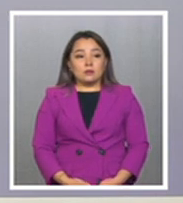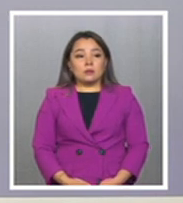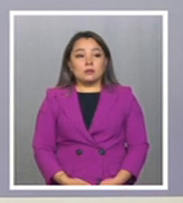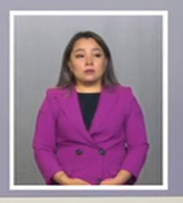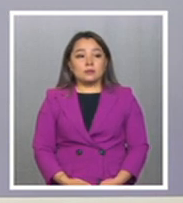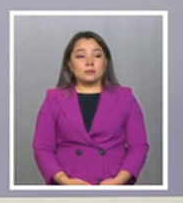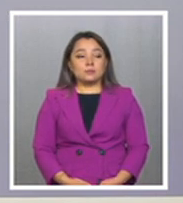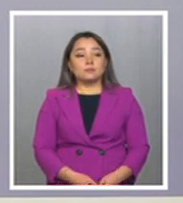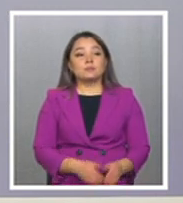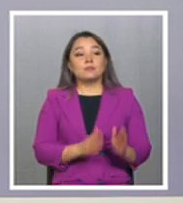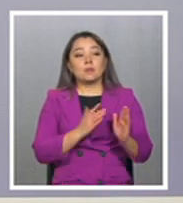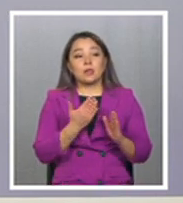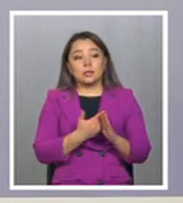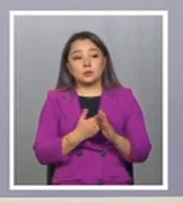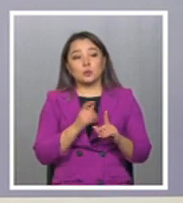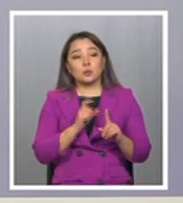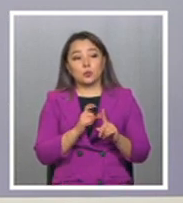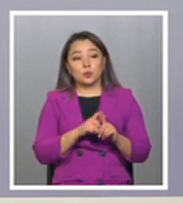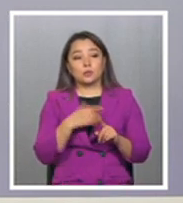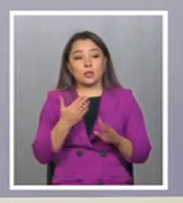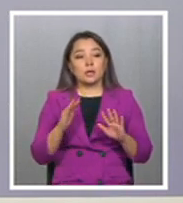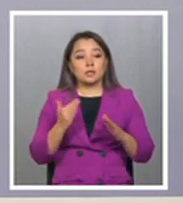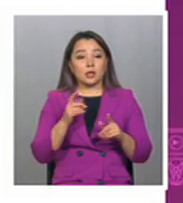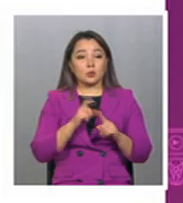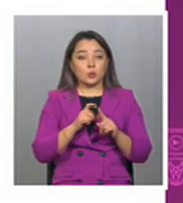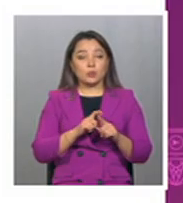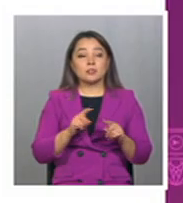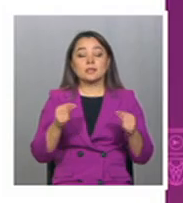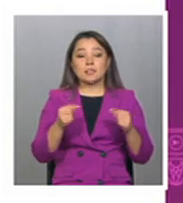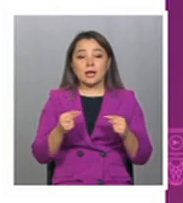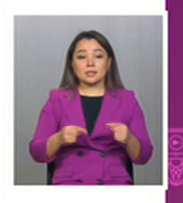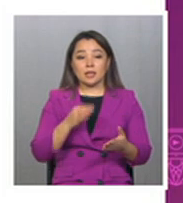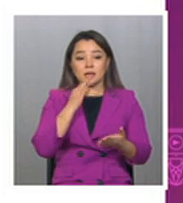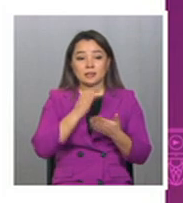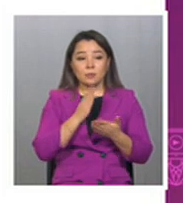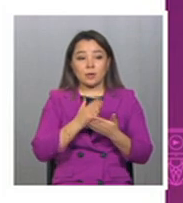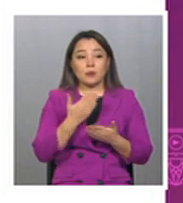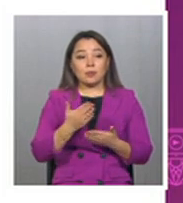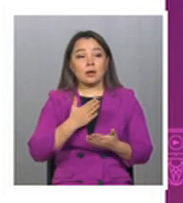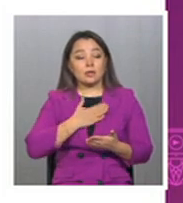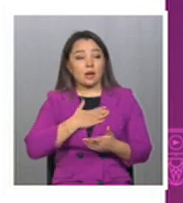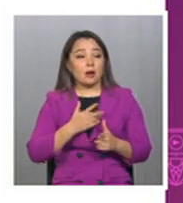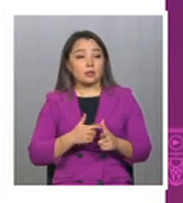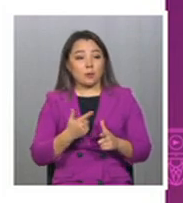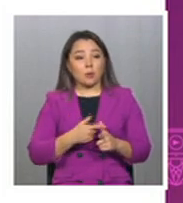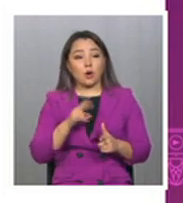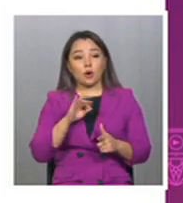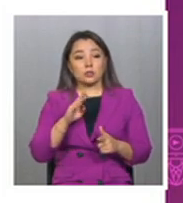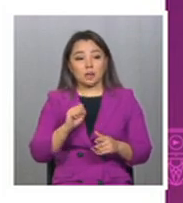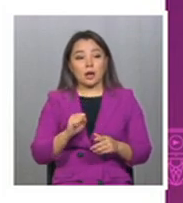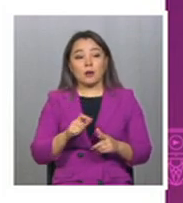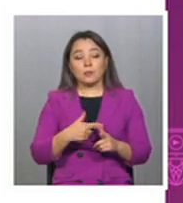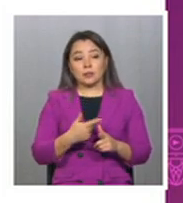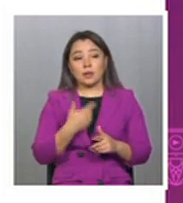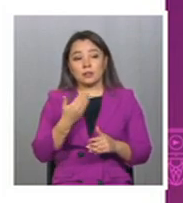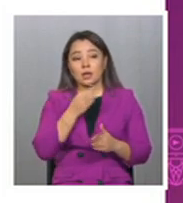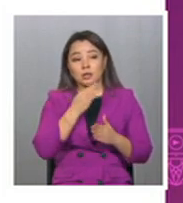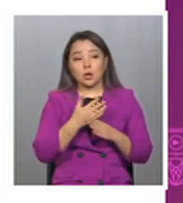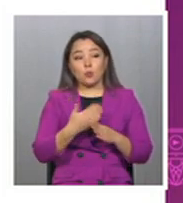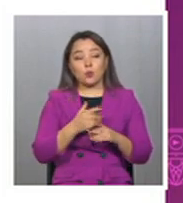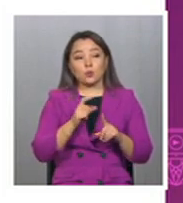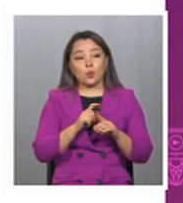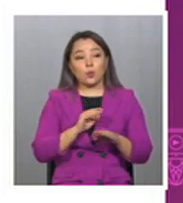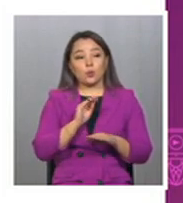Тірек сөздер мен оқиға желісін сәйкестендіріңіз. Сіздерге «Менің атым Қожа» повесі бойынша тірек сөздер